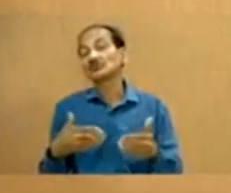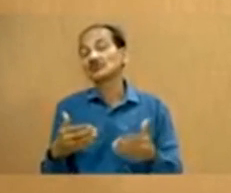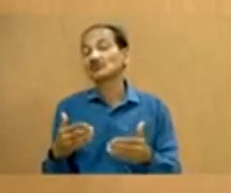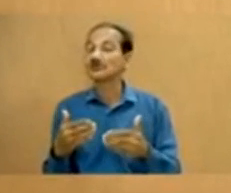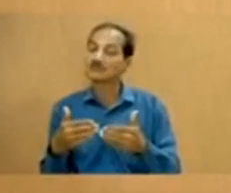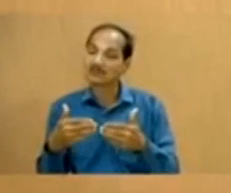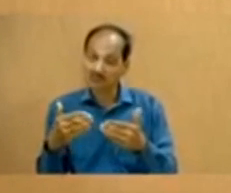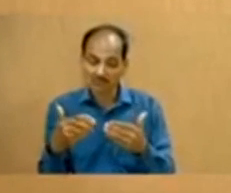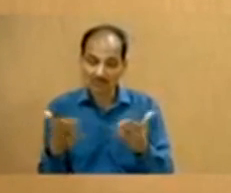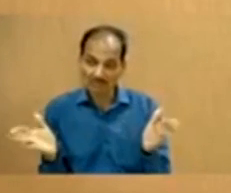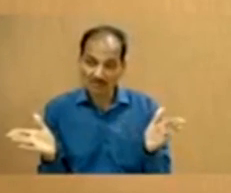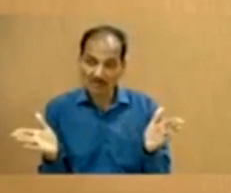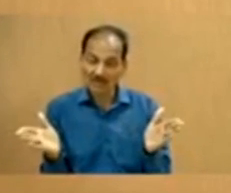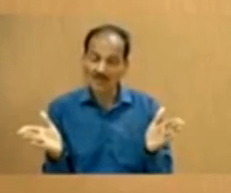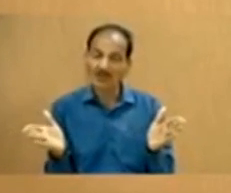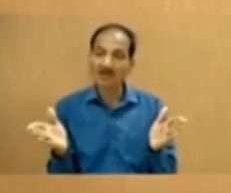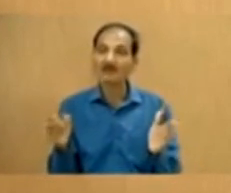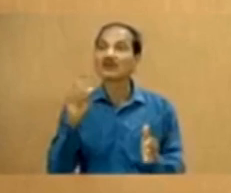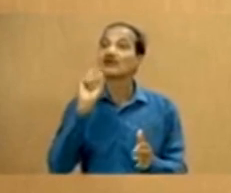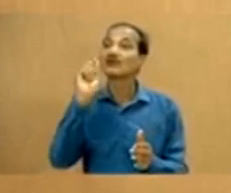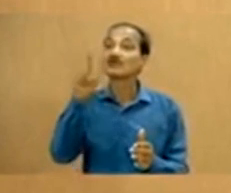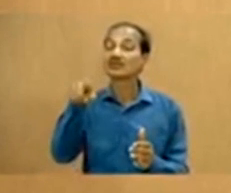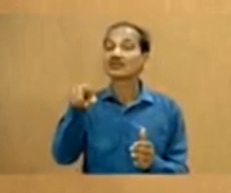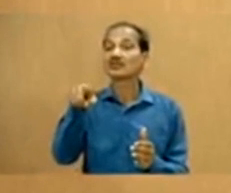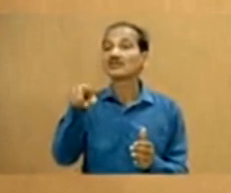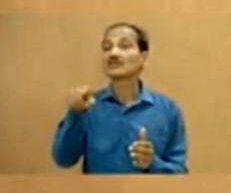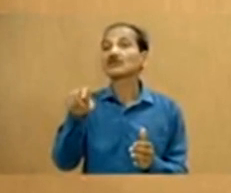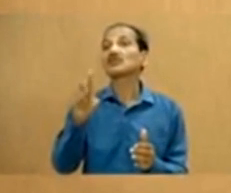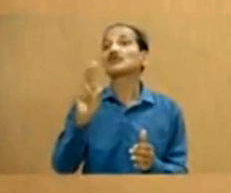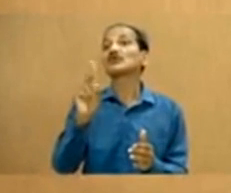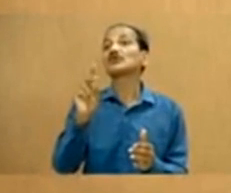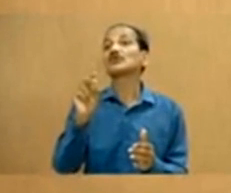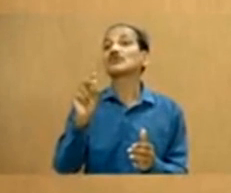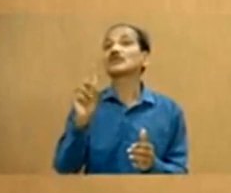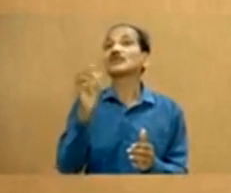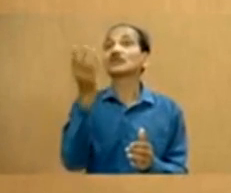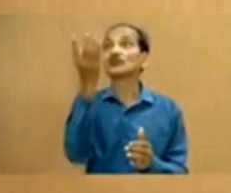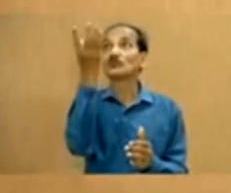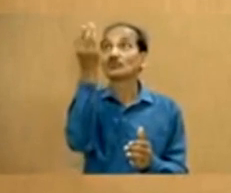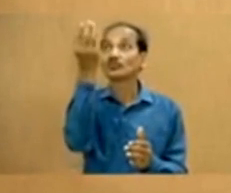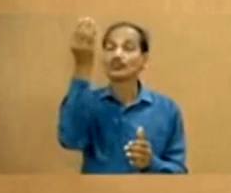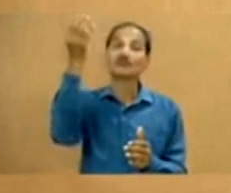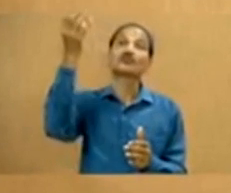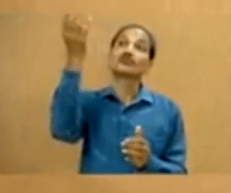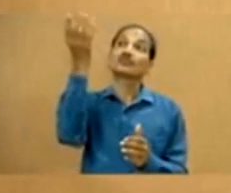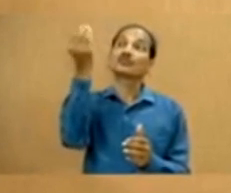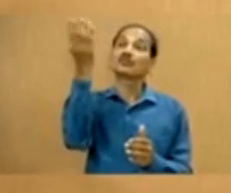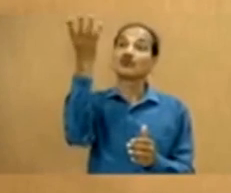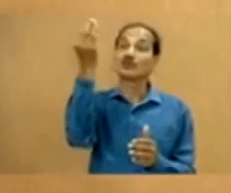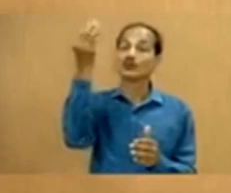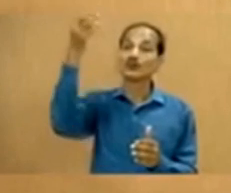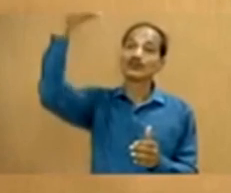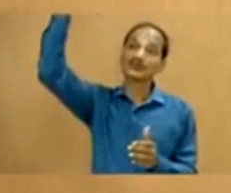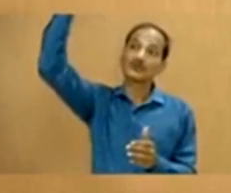ଦୁଃଖର କଥା, ଆମ୍ବୁଲାନ୍ସର ଅସତ୍ ବ୍ୟବହାର ସରକାରଙ୍କ ନଜରକୁ ଆସିଛି, ଏଇଟା ଅତ୍ୟନ୍ତ ଘୃଣ୍ୟ ଜିନିଷ